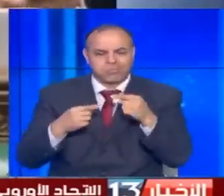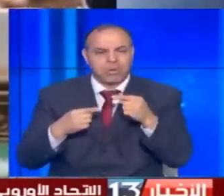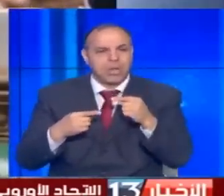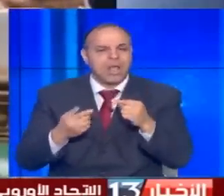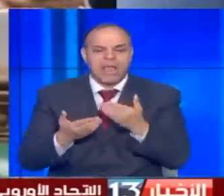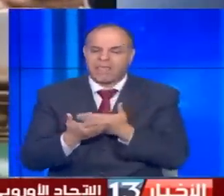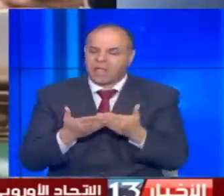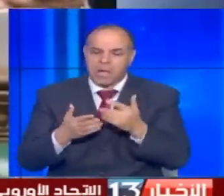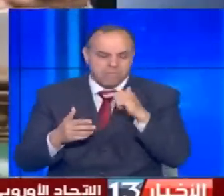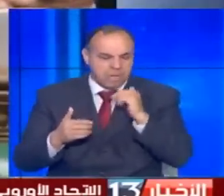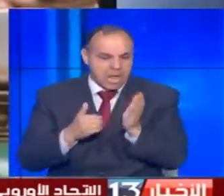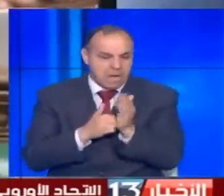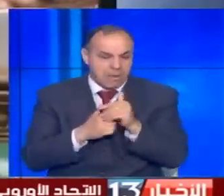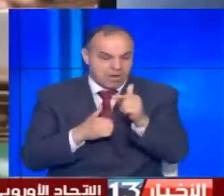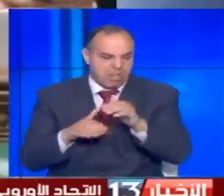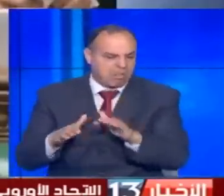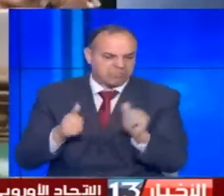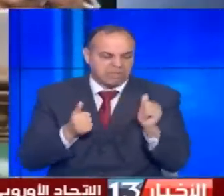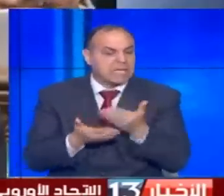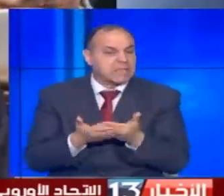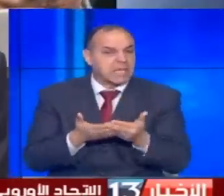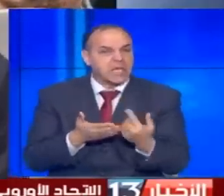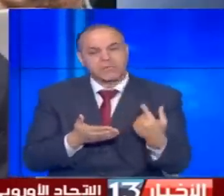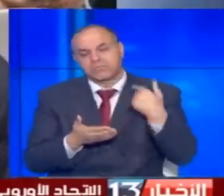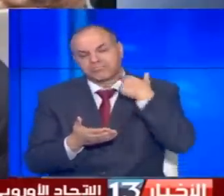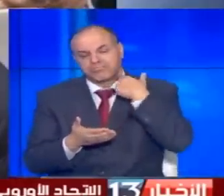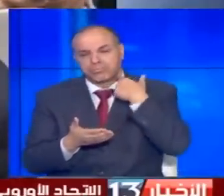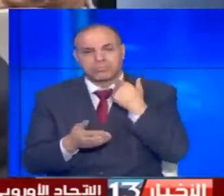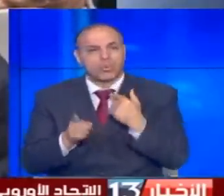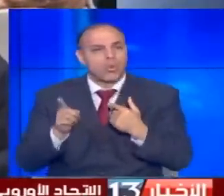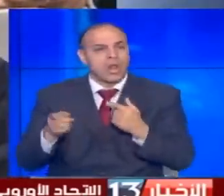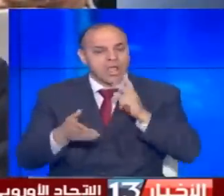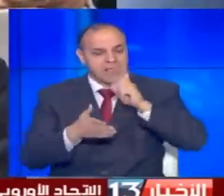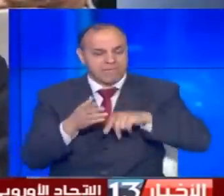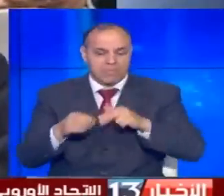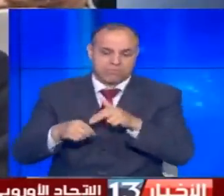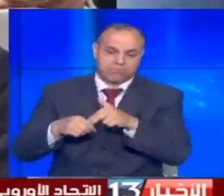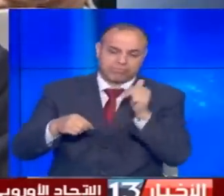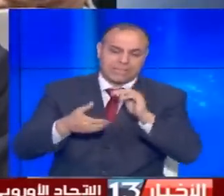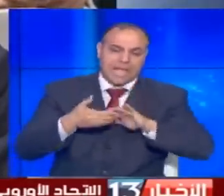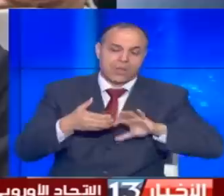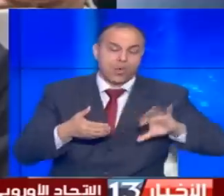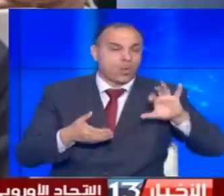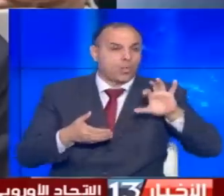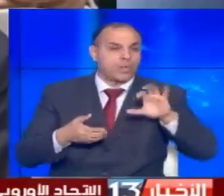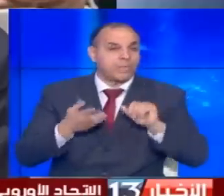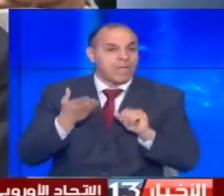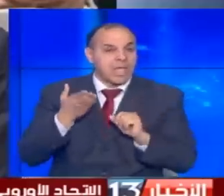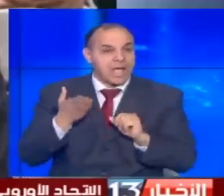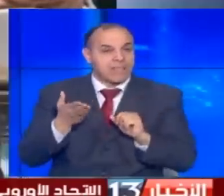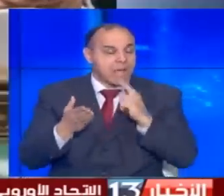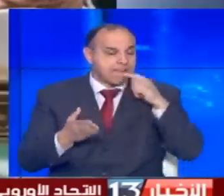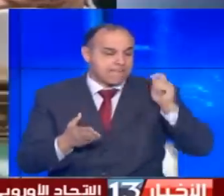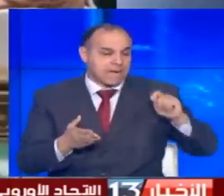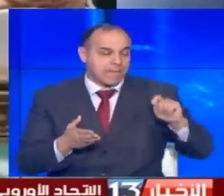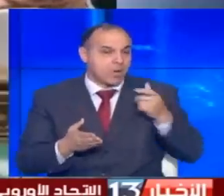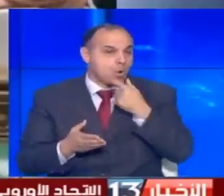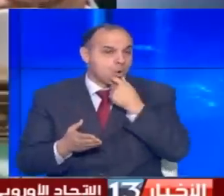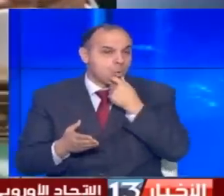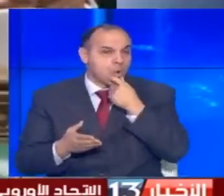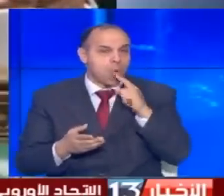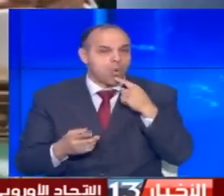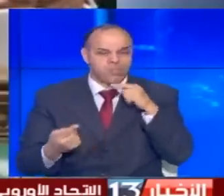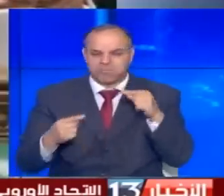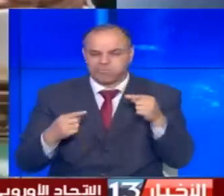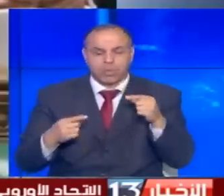الثقه ليوم الاربعاء بعد هزيمه الاتفاق الخروج من الاتحاد الاوروبي في البرلمان ما اثار فوضى